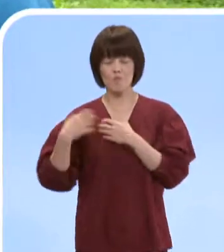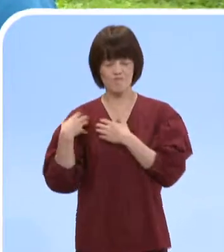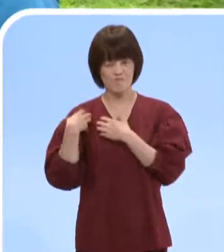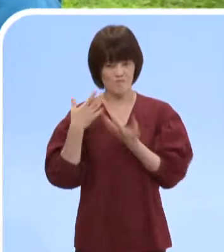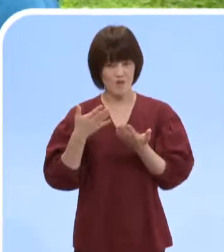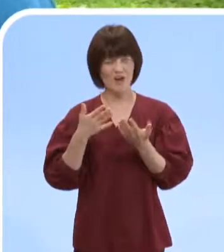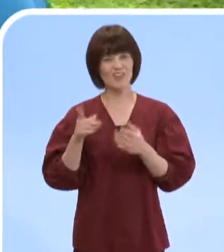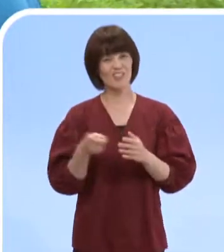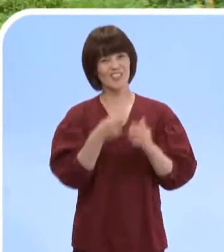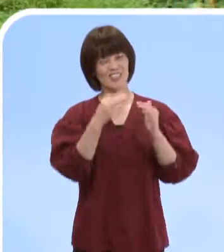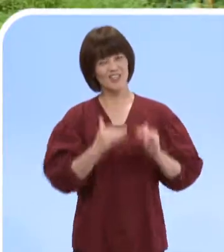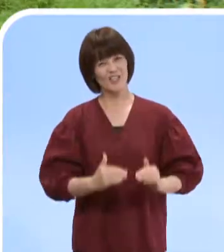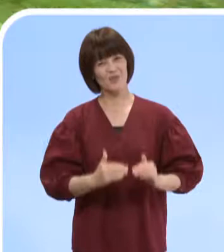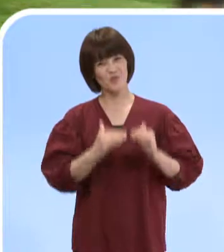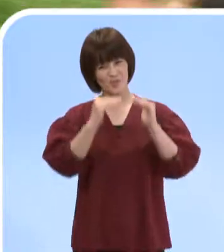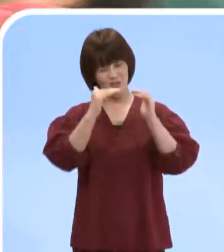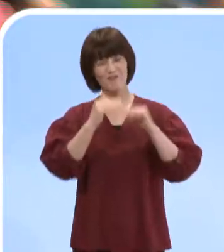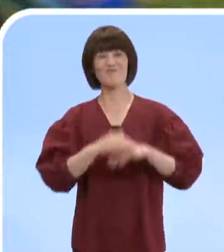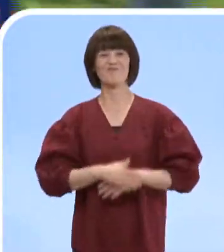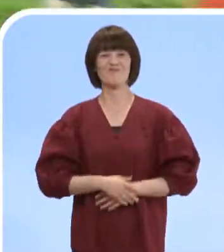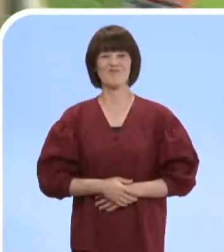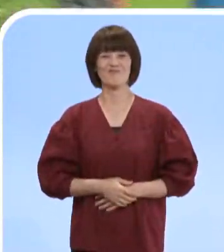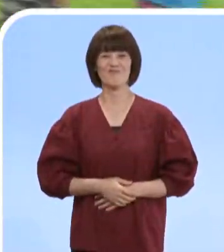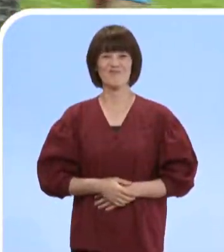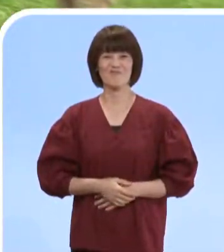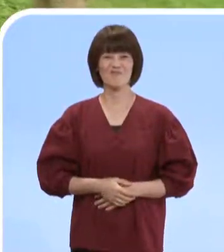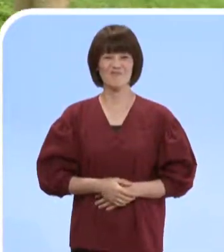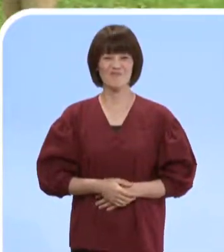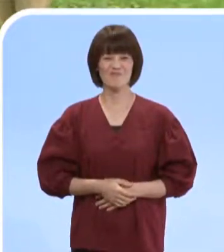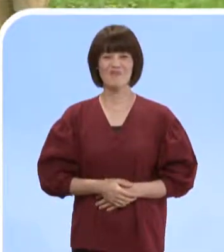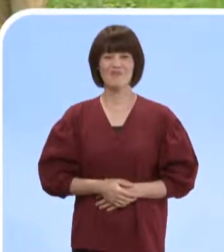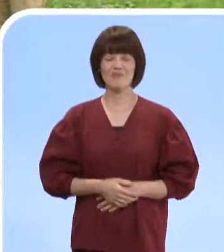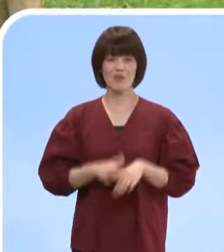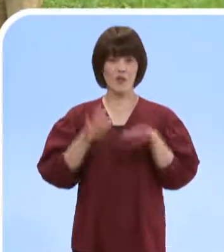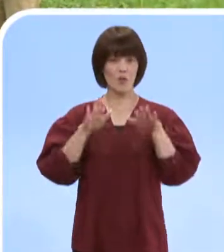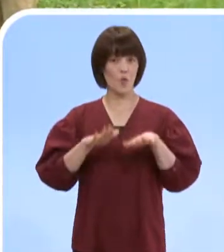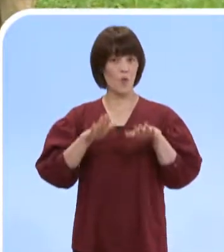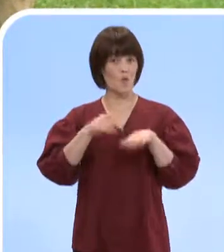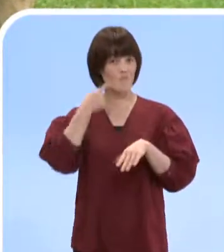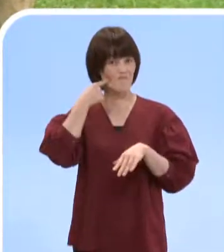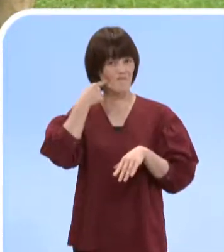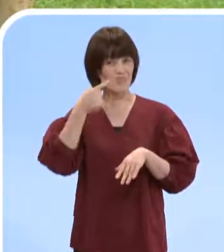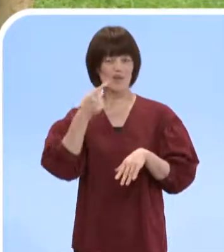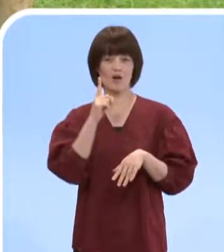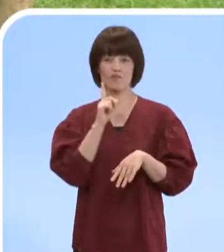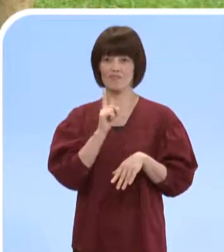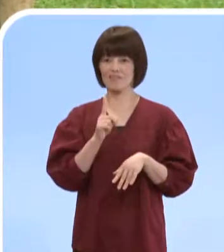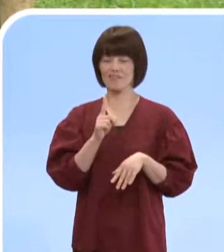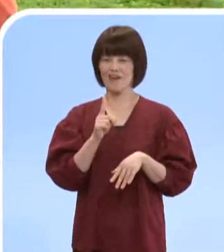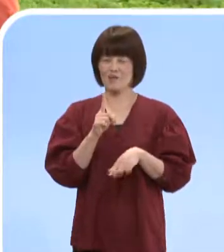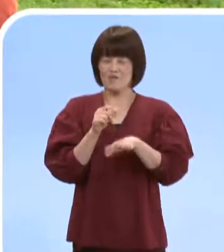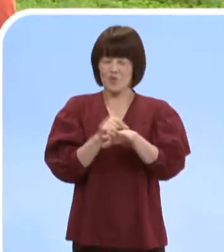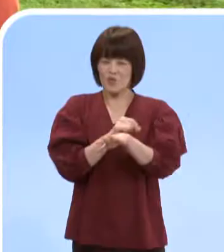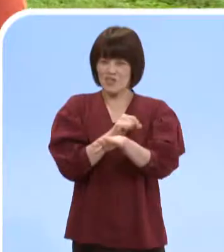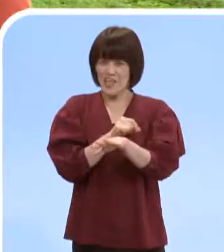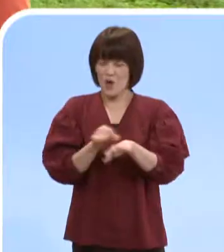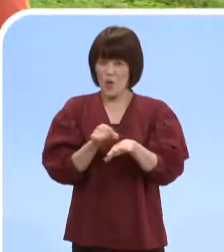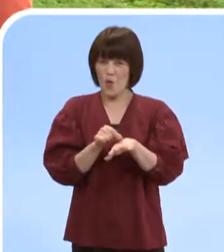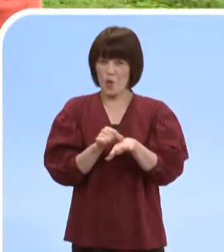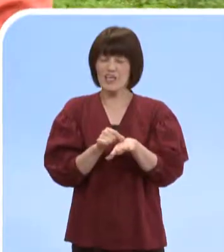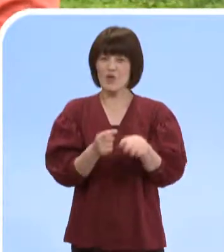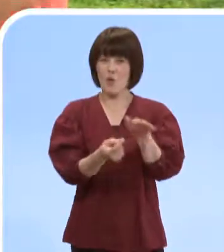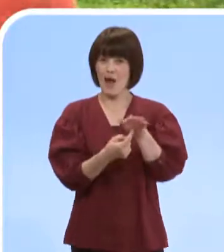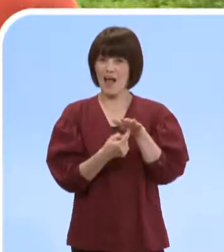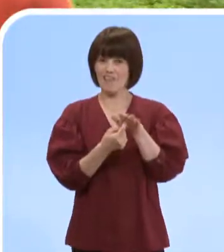こう仕事をしてもらおうと、はあ、 今日は月一やってますとっておきの